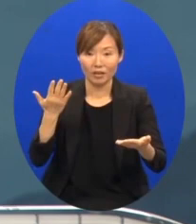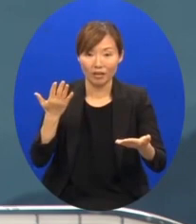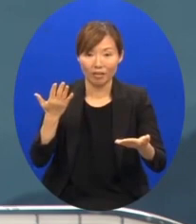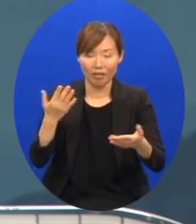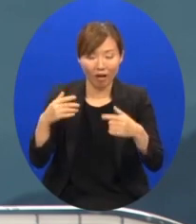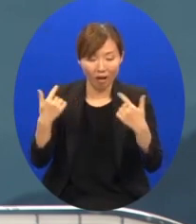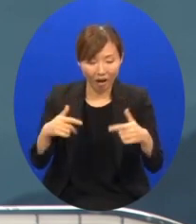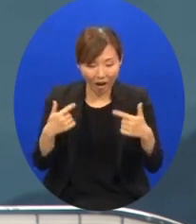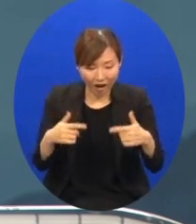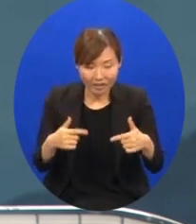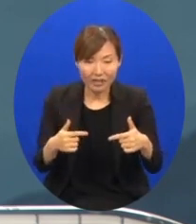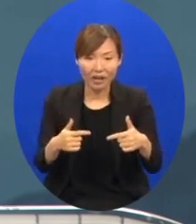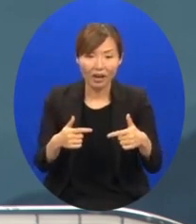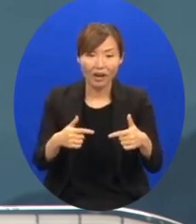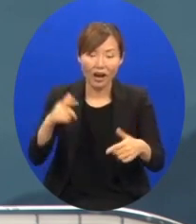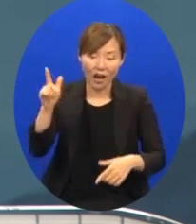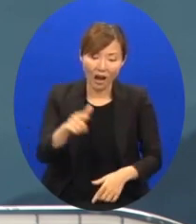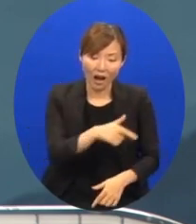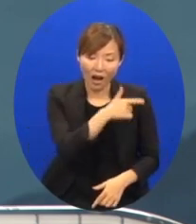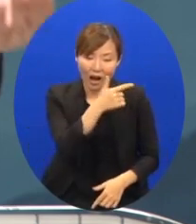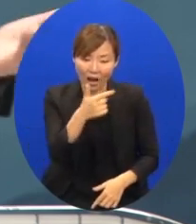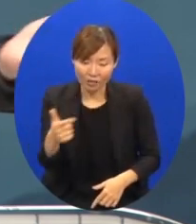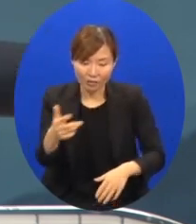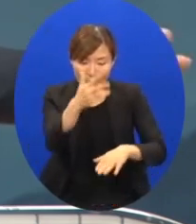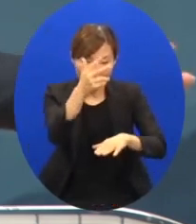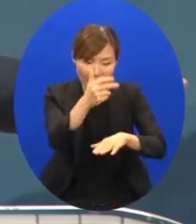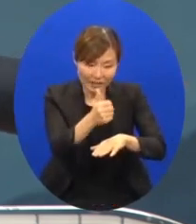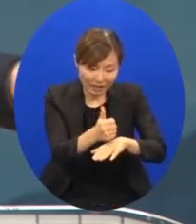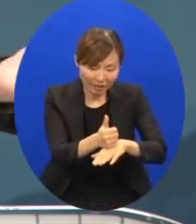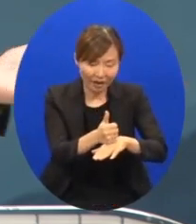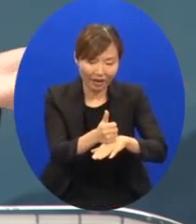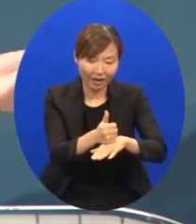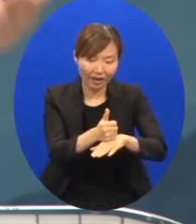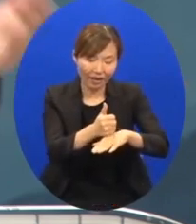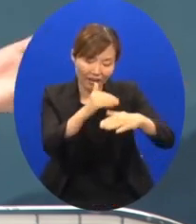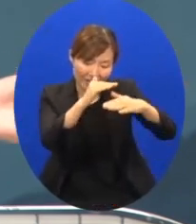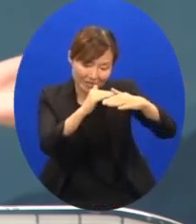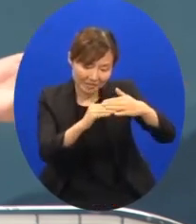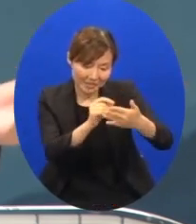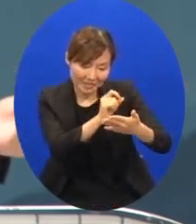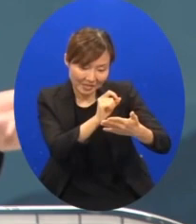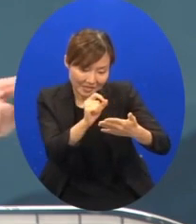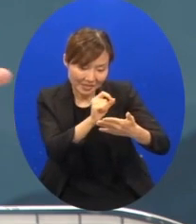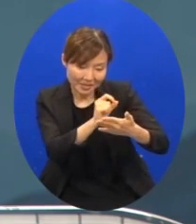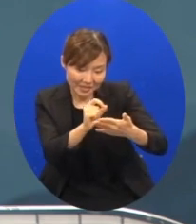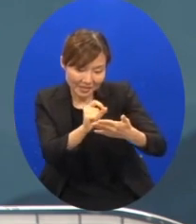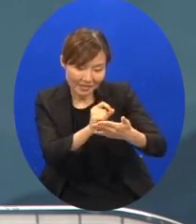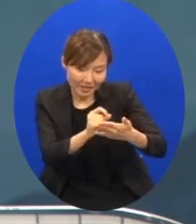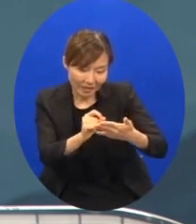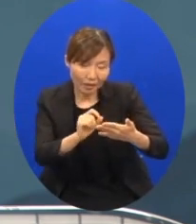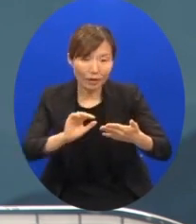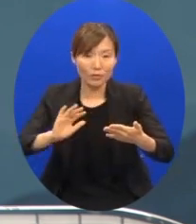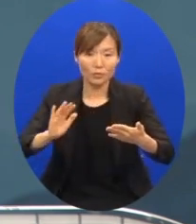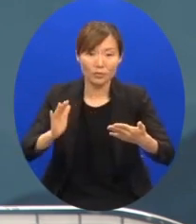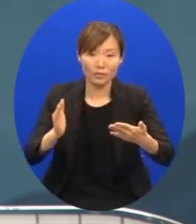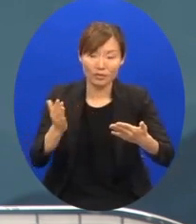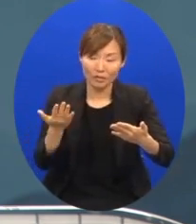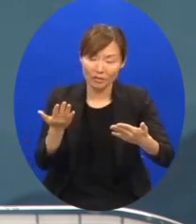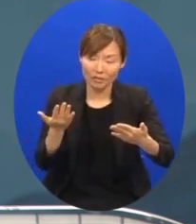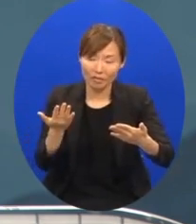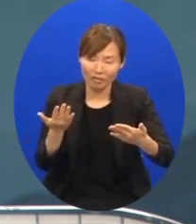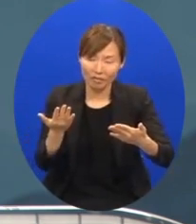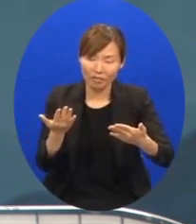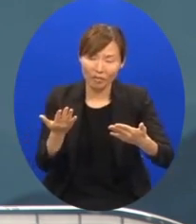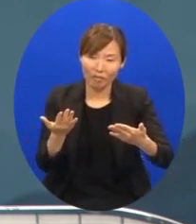예 수동 일기를 쓰게 쓰지만 그렇다고 특별하게 무슨 놀라운 일이 제 삶의 벌여 지지도 않습니다